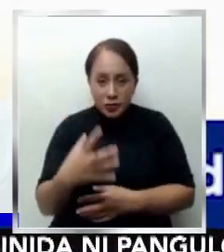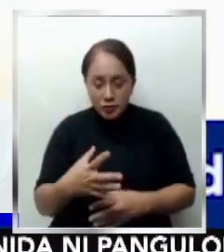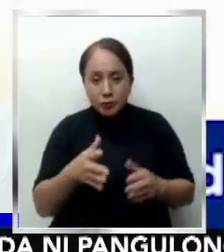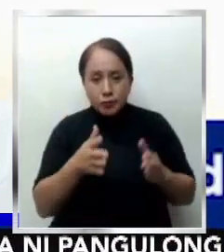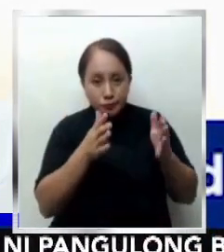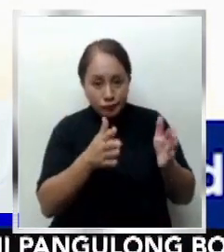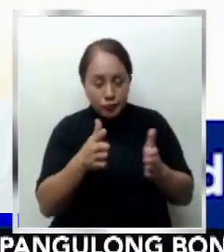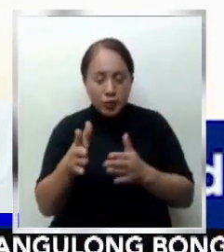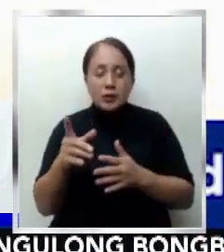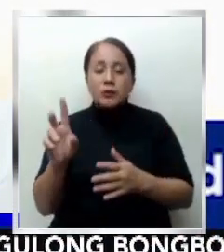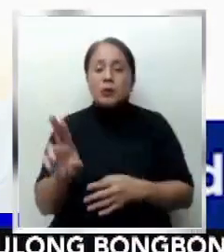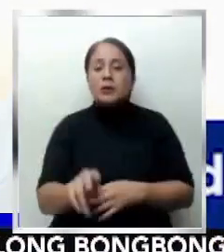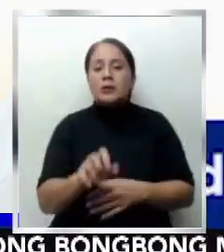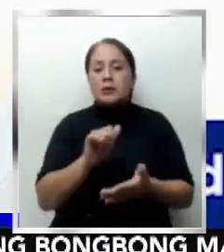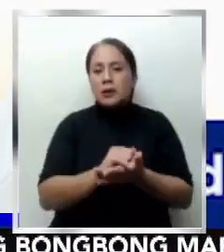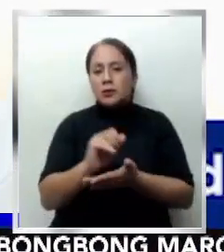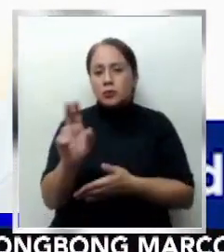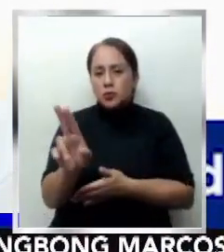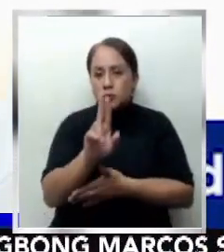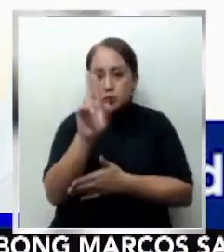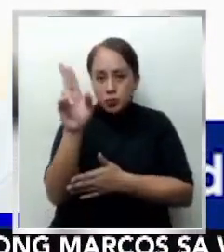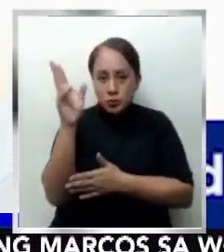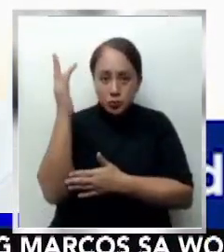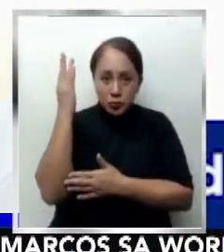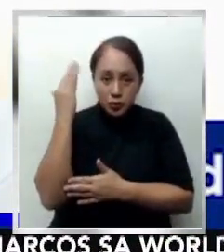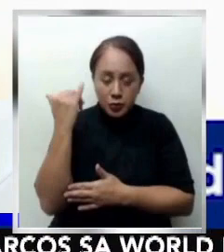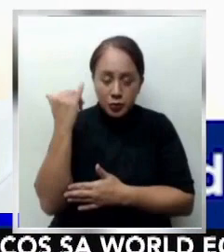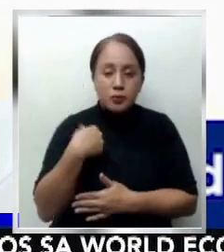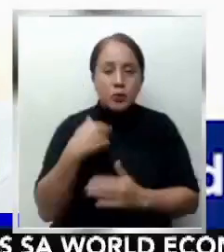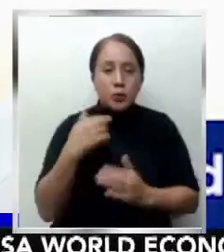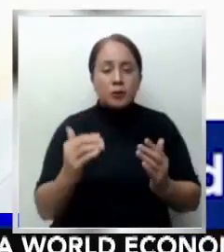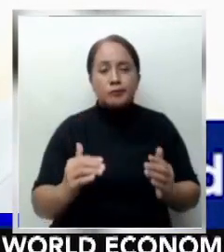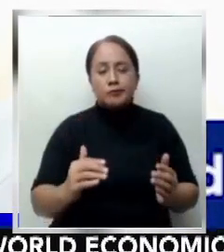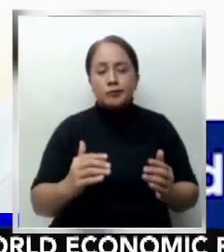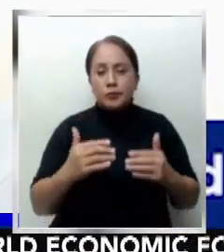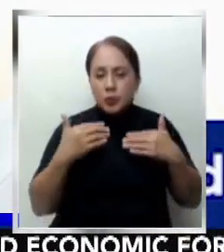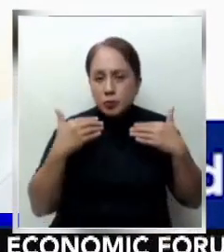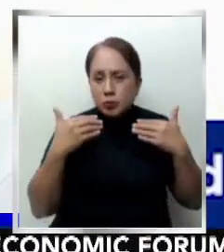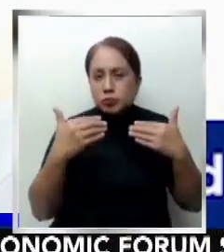po namin para maisulong yung inyong